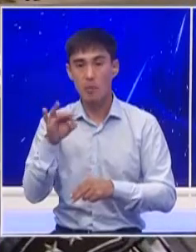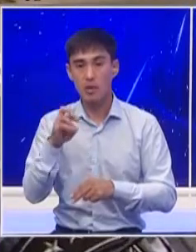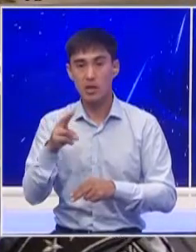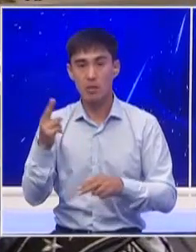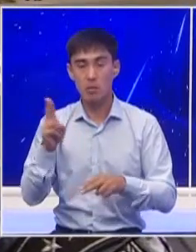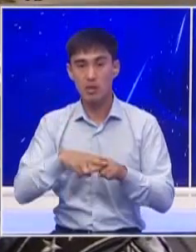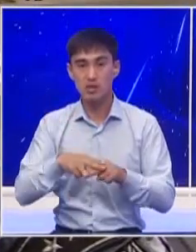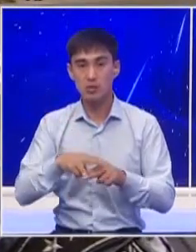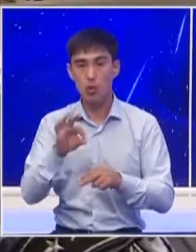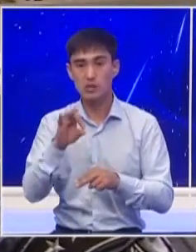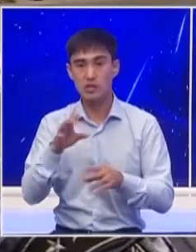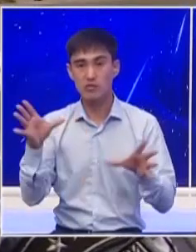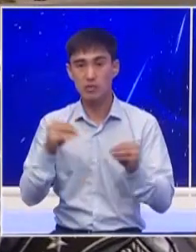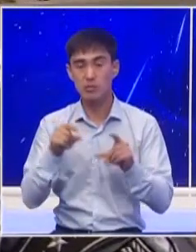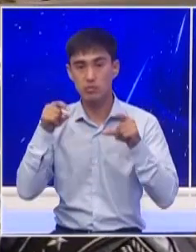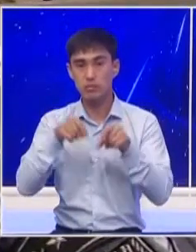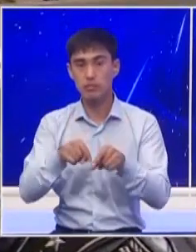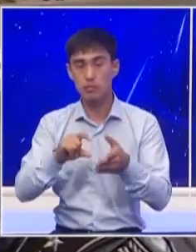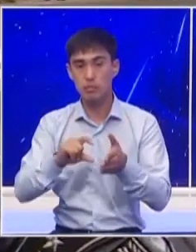Оразалиевым забежали в подъезд,